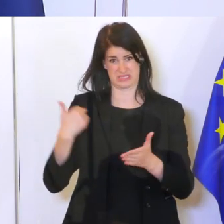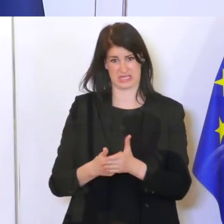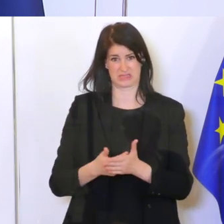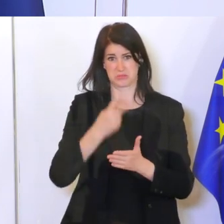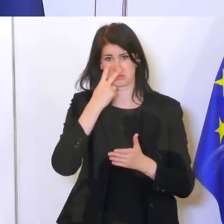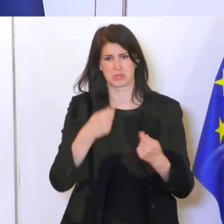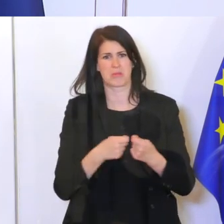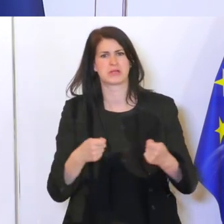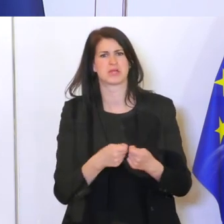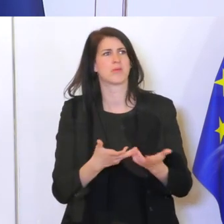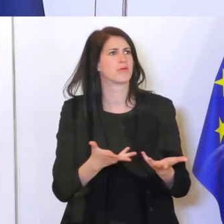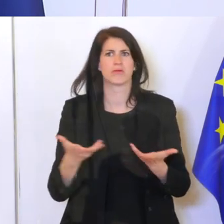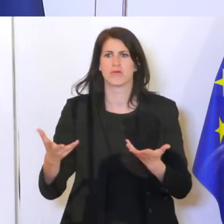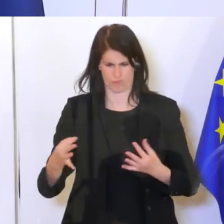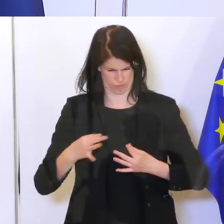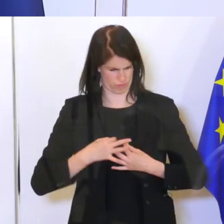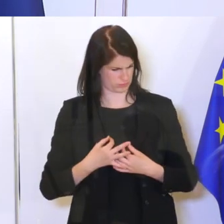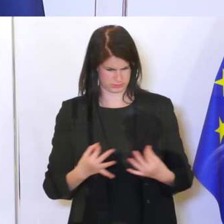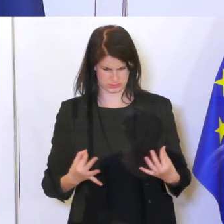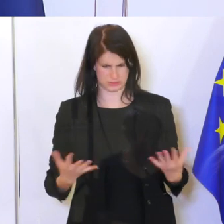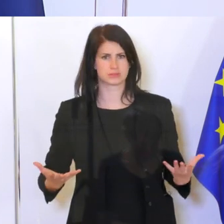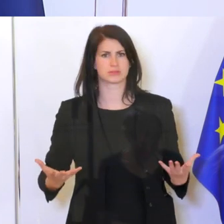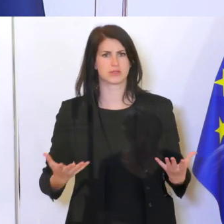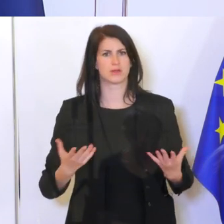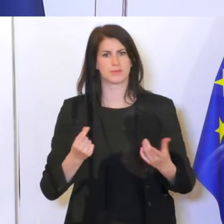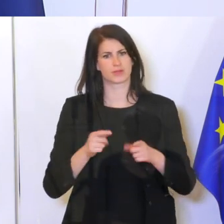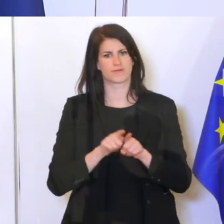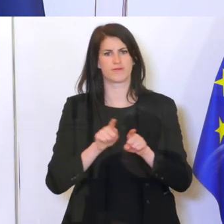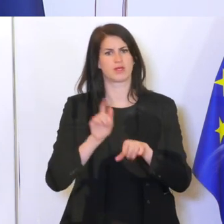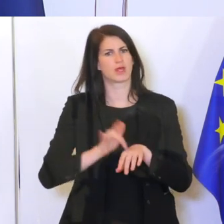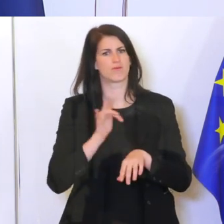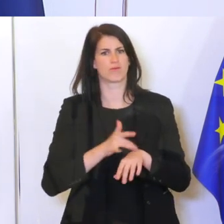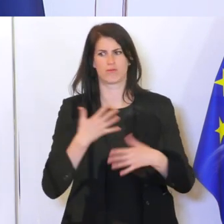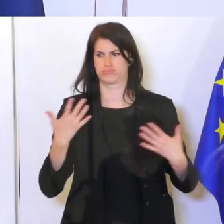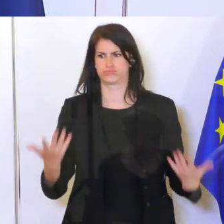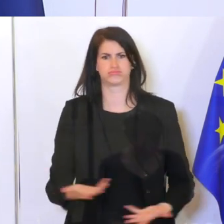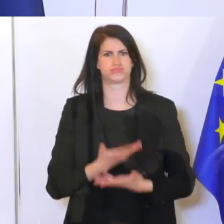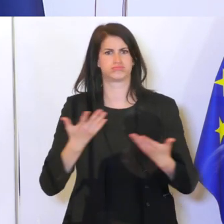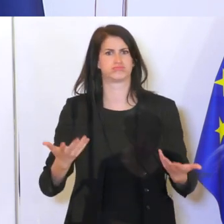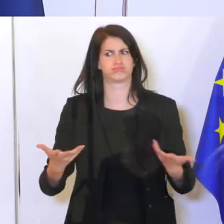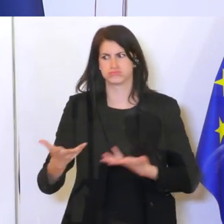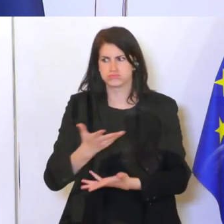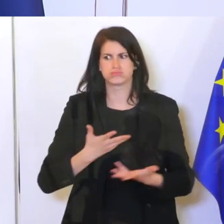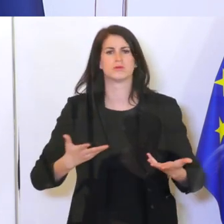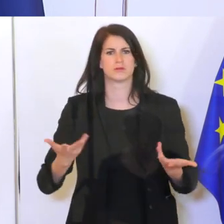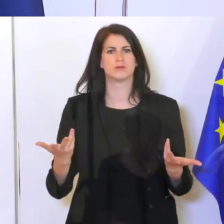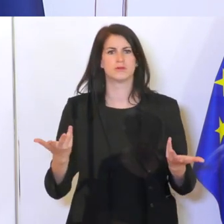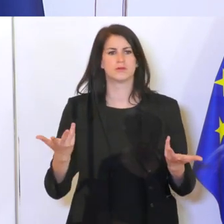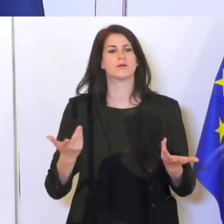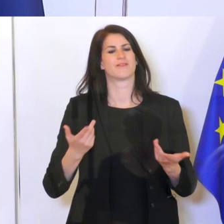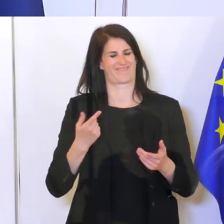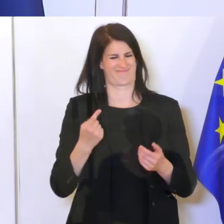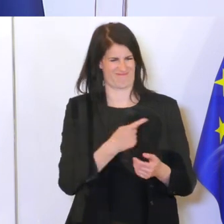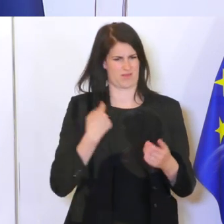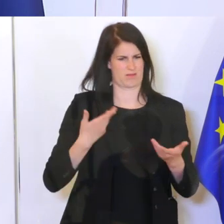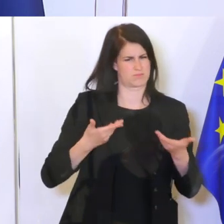noch nicht ausreichend aufgehoben und aufgefangen fühlen. Wir haben zugehört